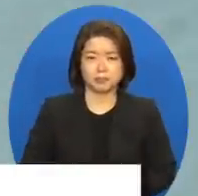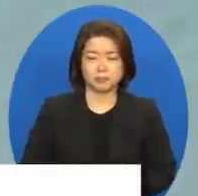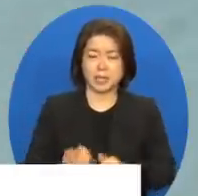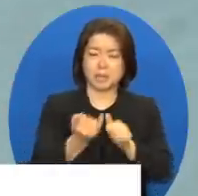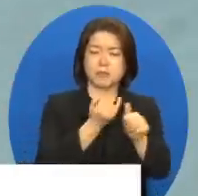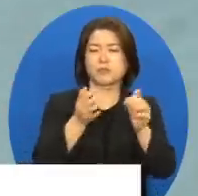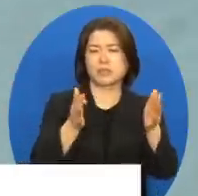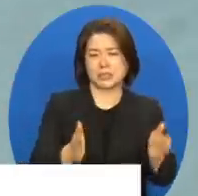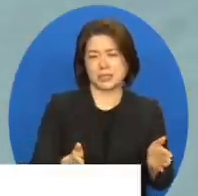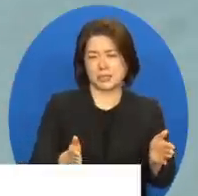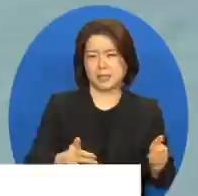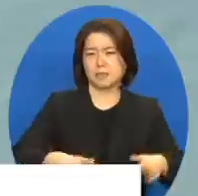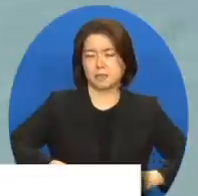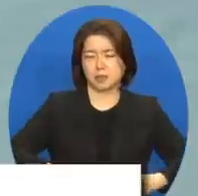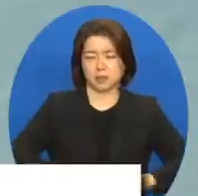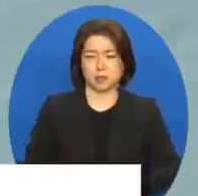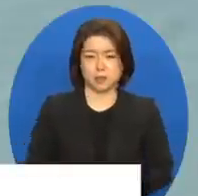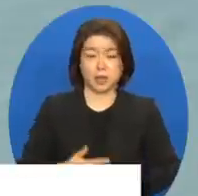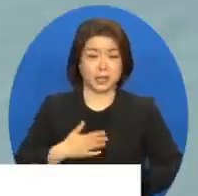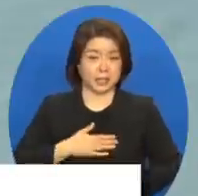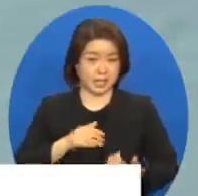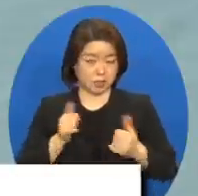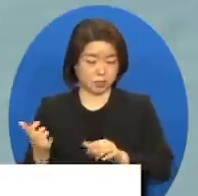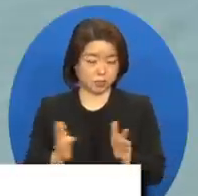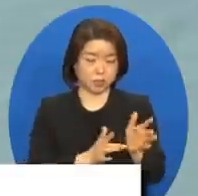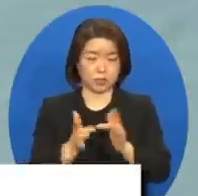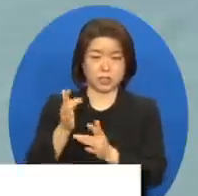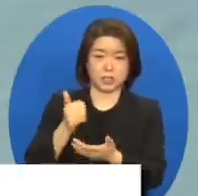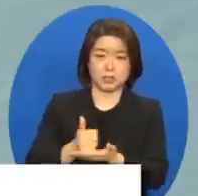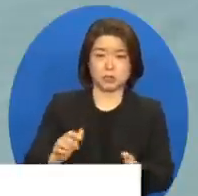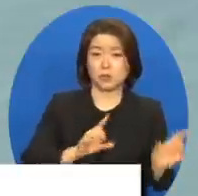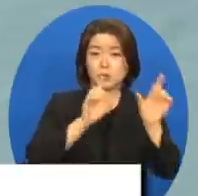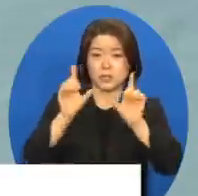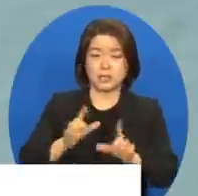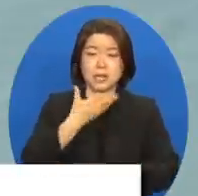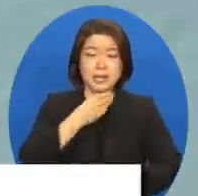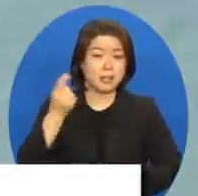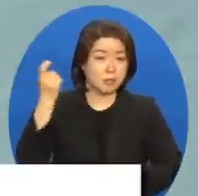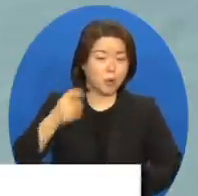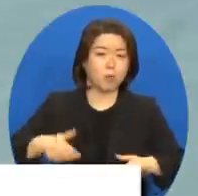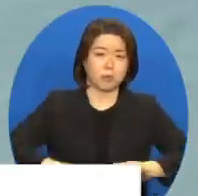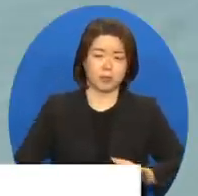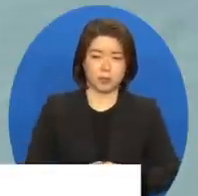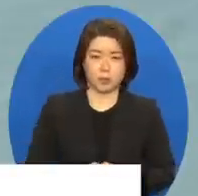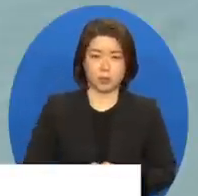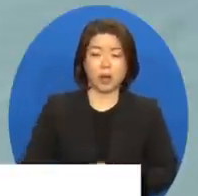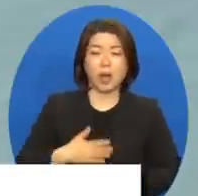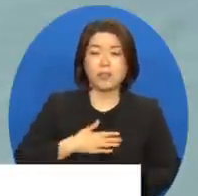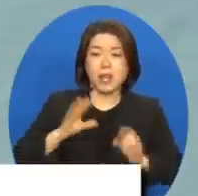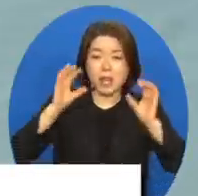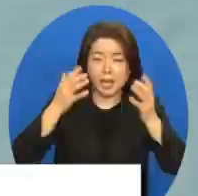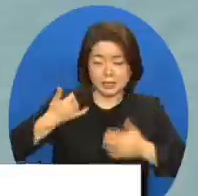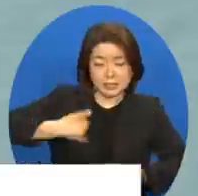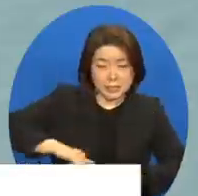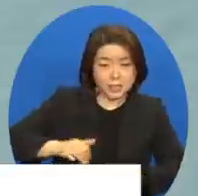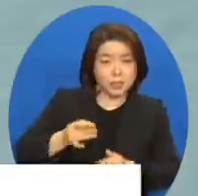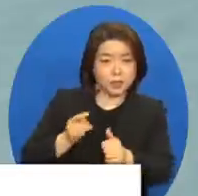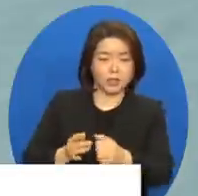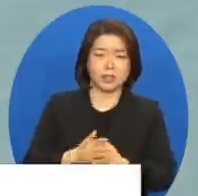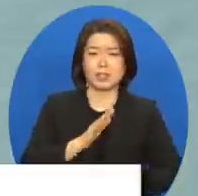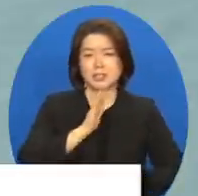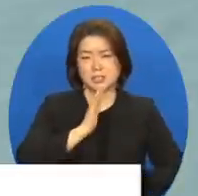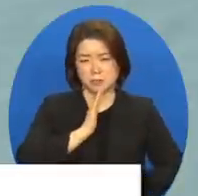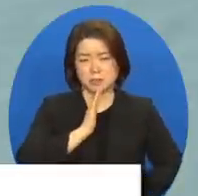부부 사이에 나는 죽고 예수로 사는 복음이 우리 아이들에게, 자녀들에게